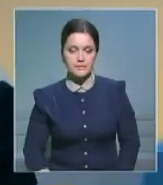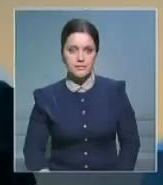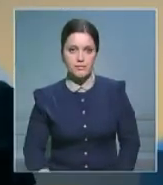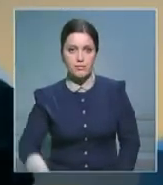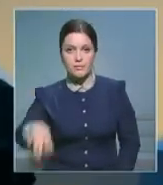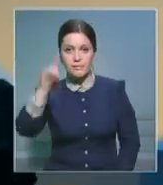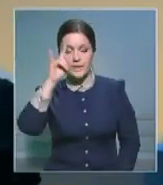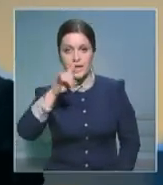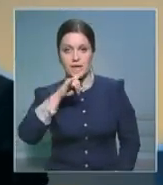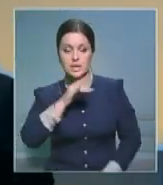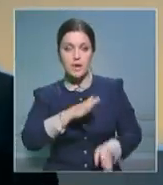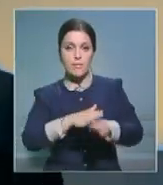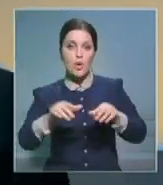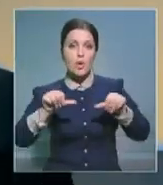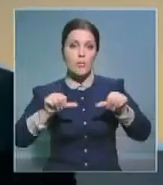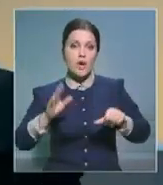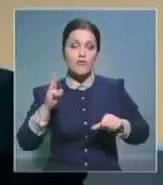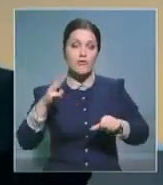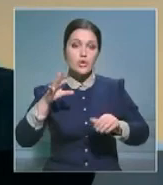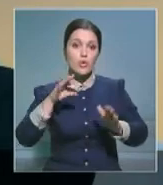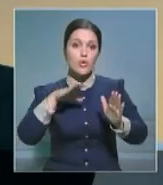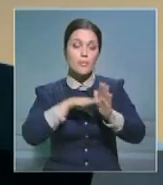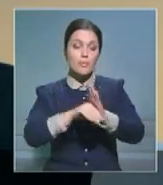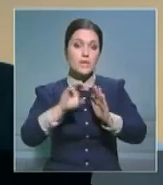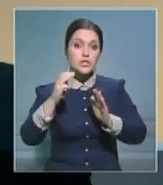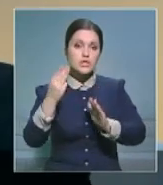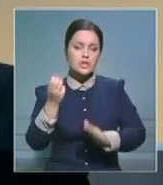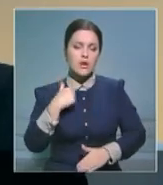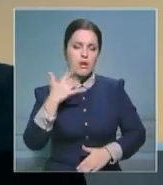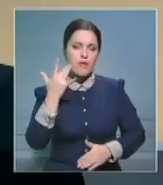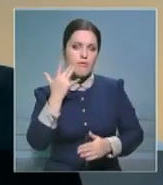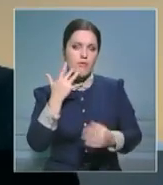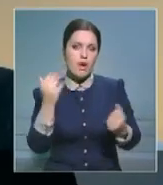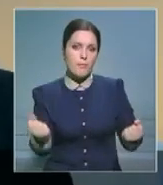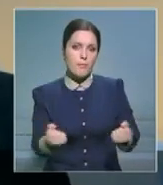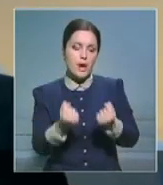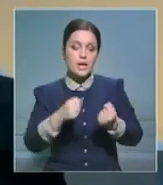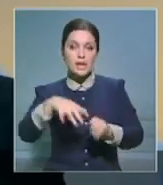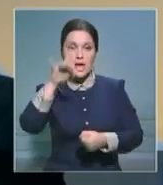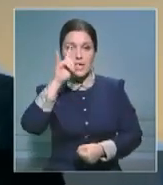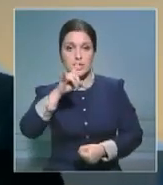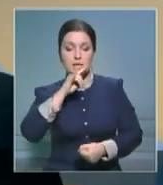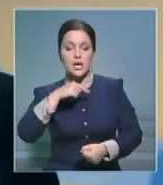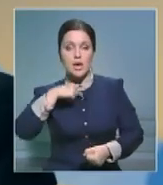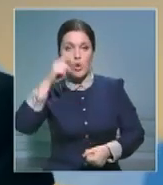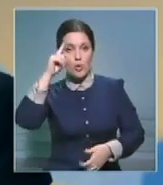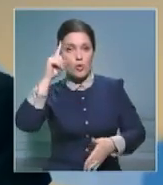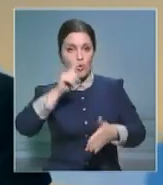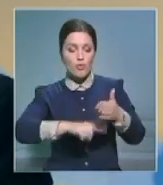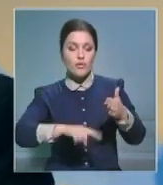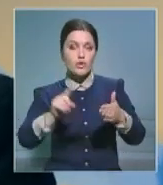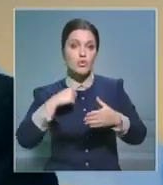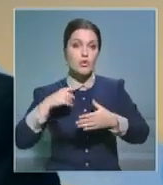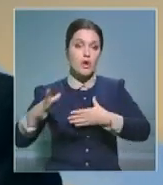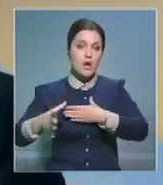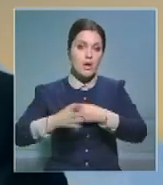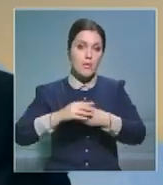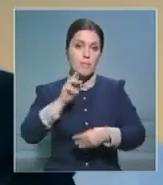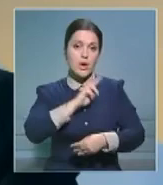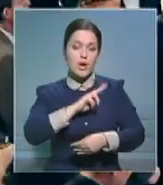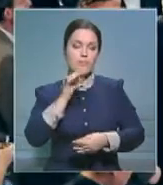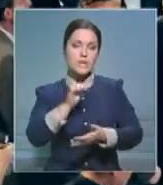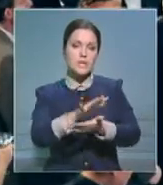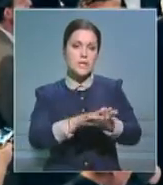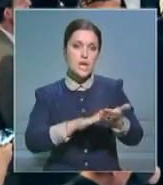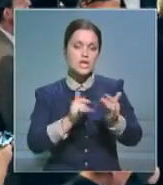Казахстан стал полноправным членом ВТО. США все эти годы оказывал поддержку Казахстану. Поэтому я уверен в том, что наши партнерские отношения будут и